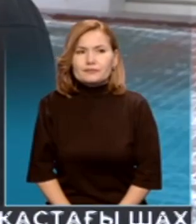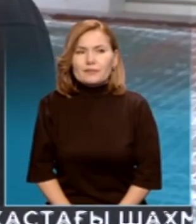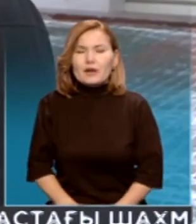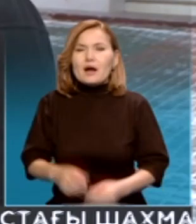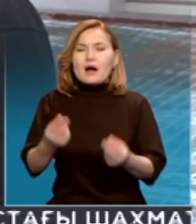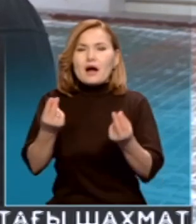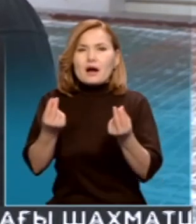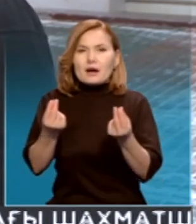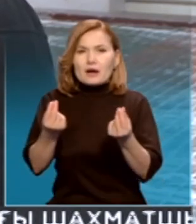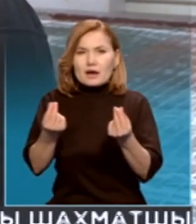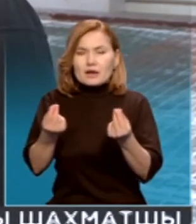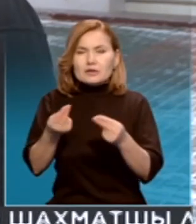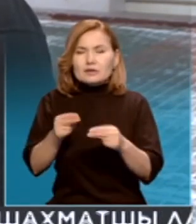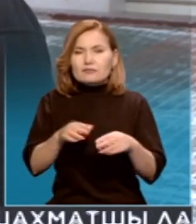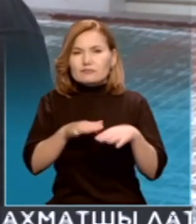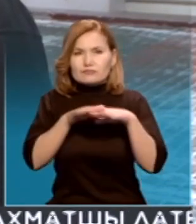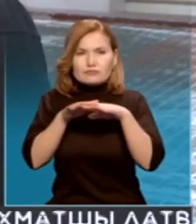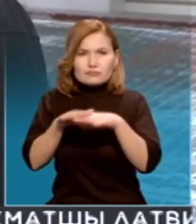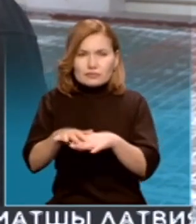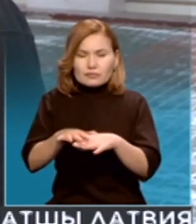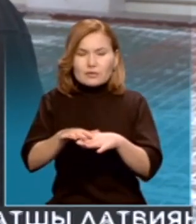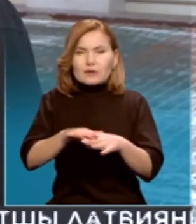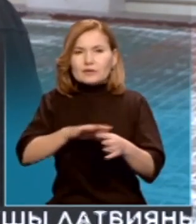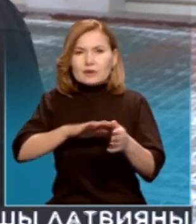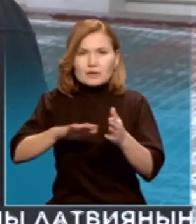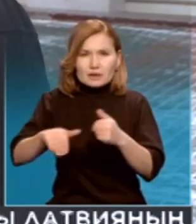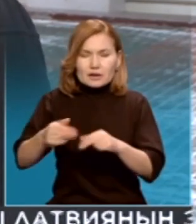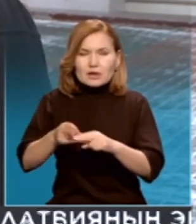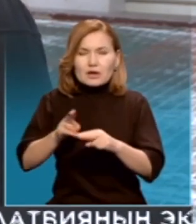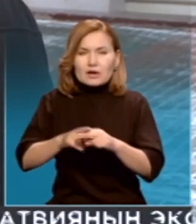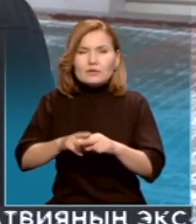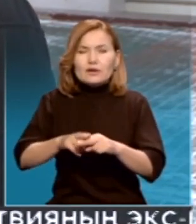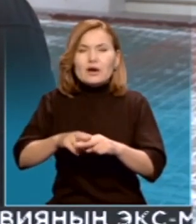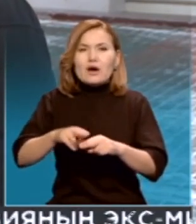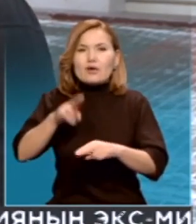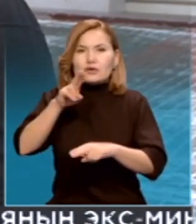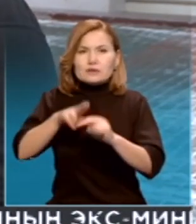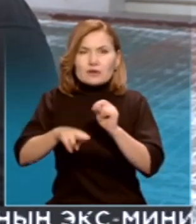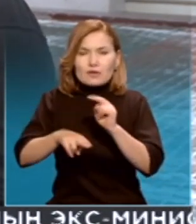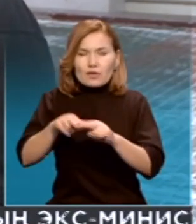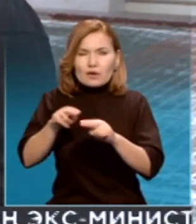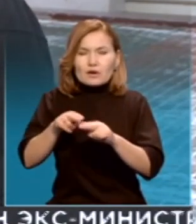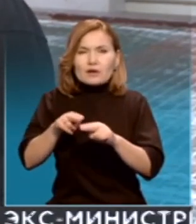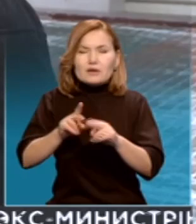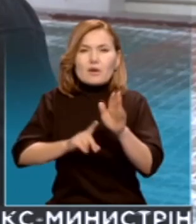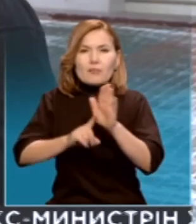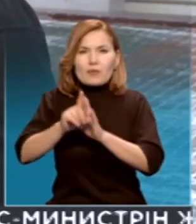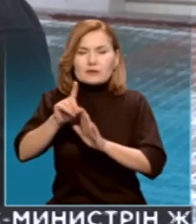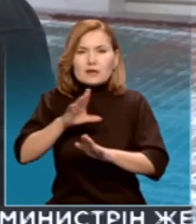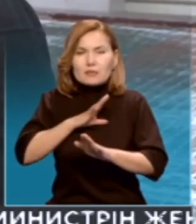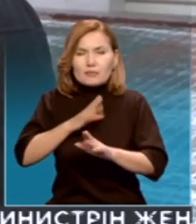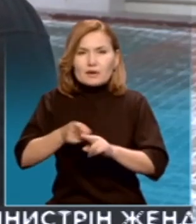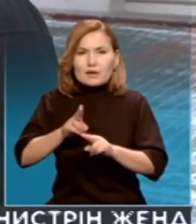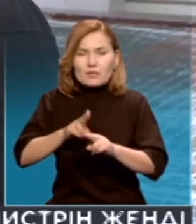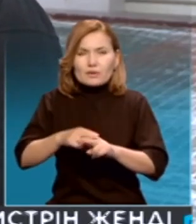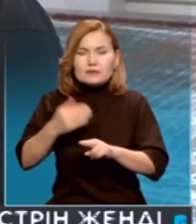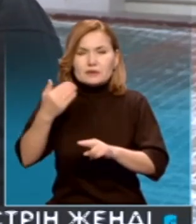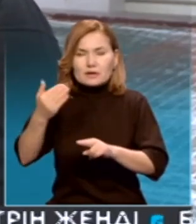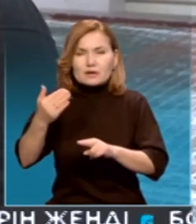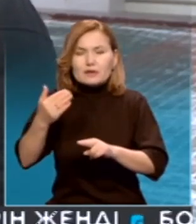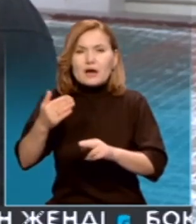мәселесі шыққаннан кейін барлығы толыққанды пайдаланған дұрыс қой. Бірақ жаңағы